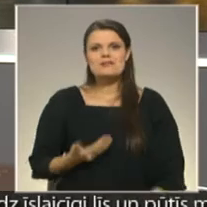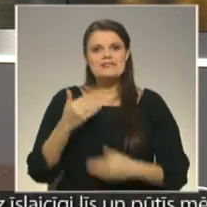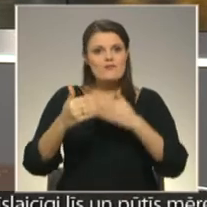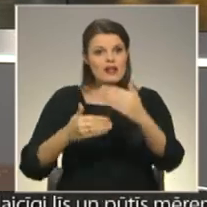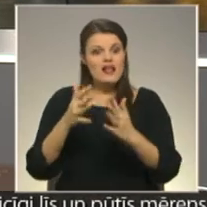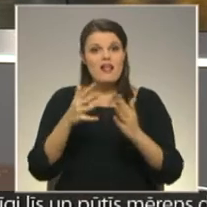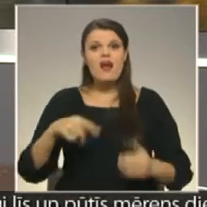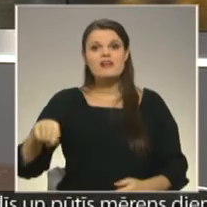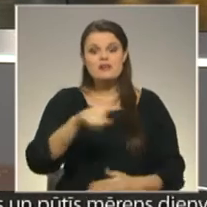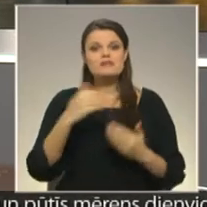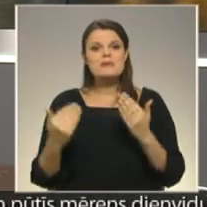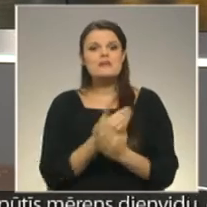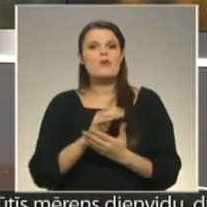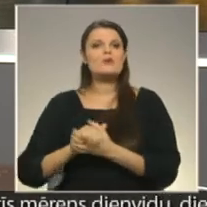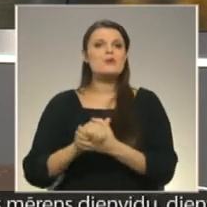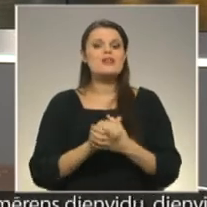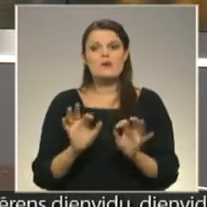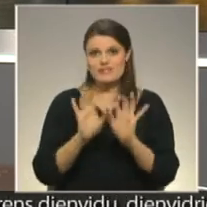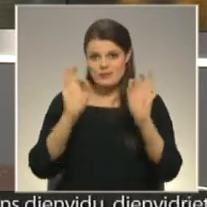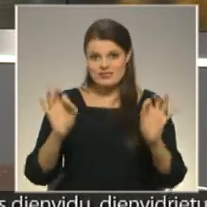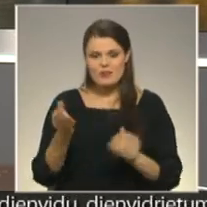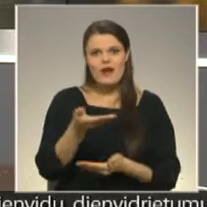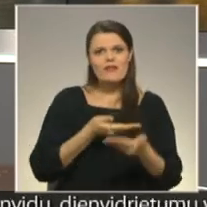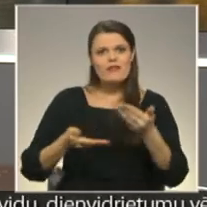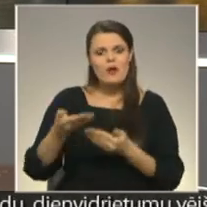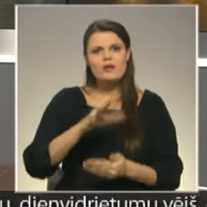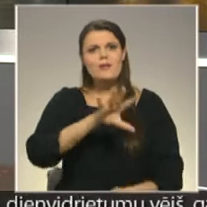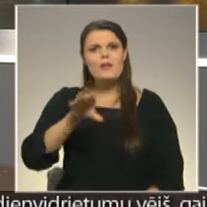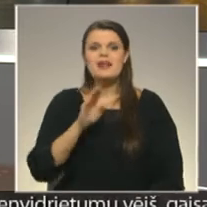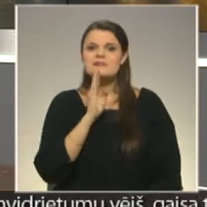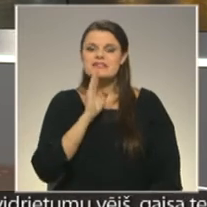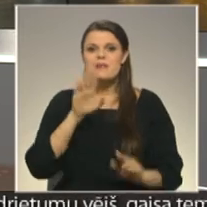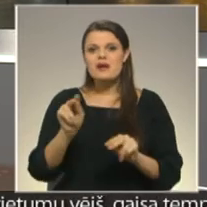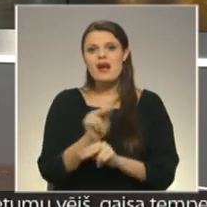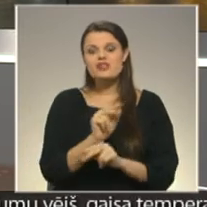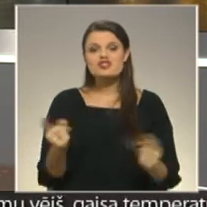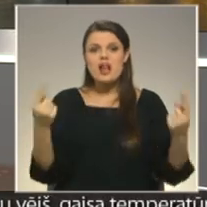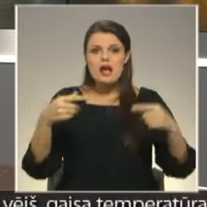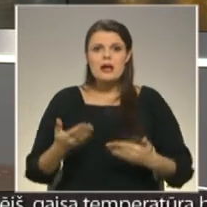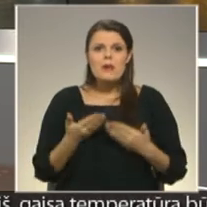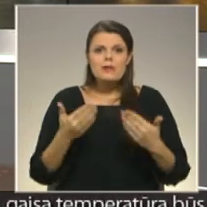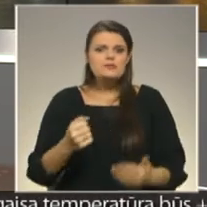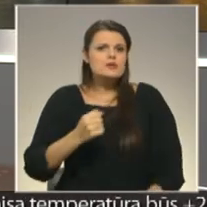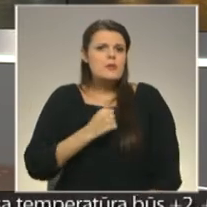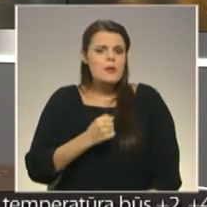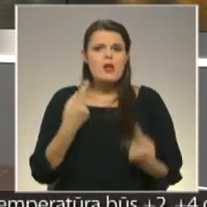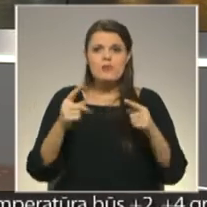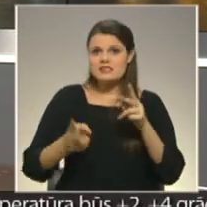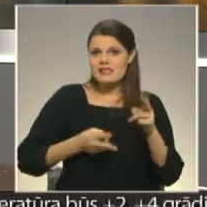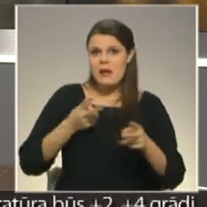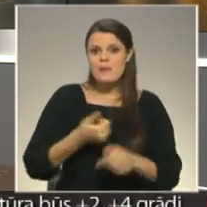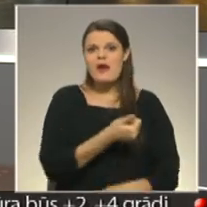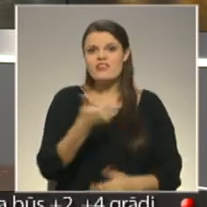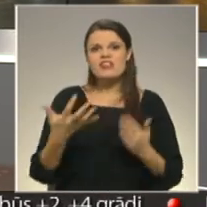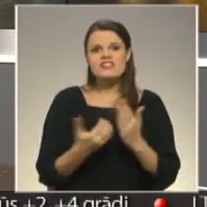Daudzām tas ir arī jaunu draudzību sākums. Daloties ar pārējām sievietēm par ārstēšanas laikā piedzīvotajām bailēm un citām emocijām,